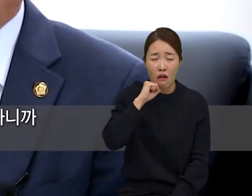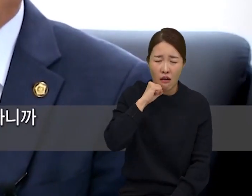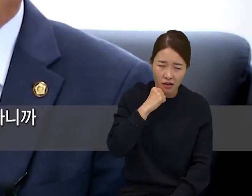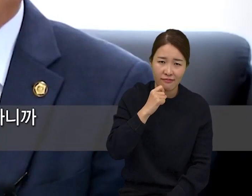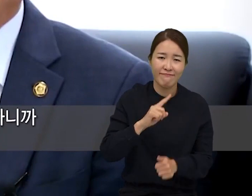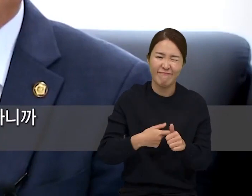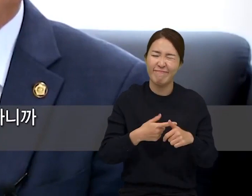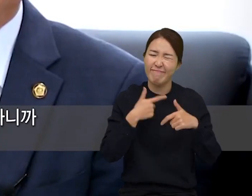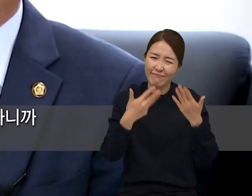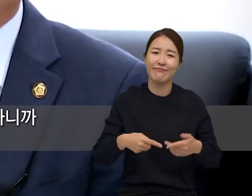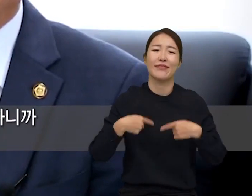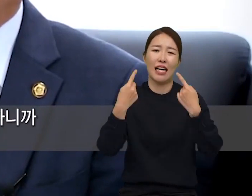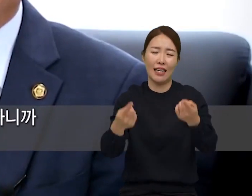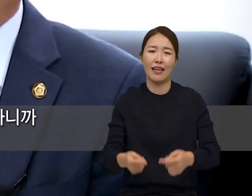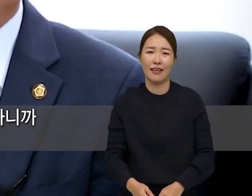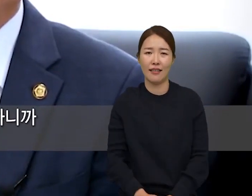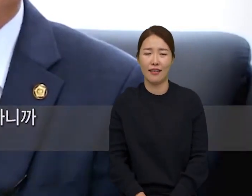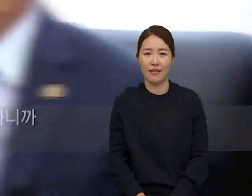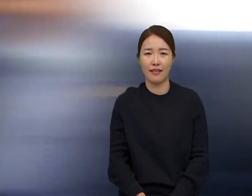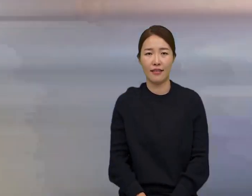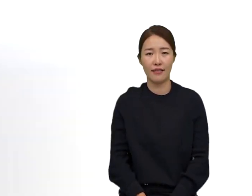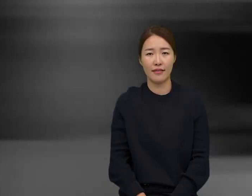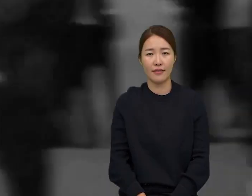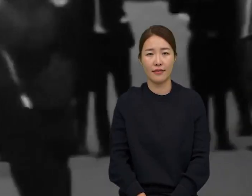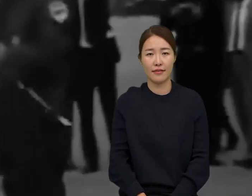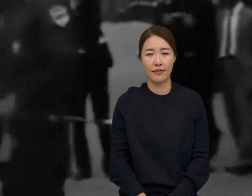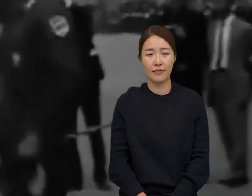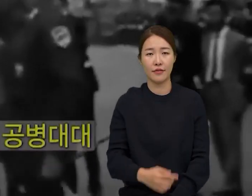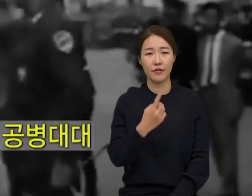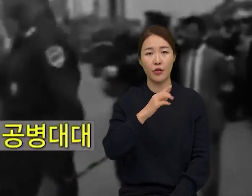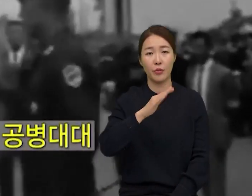하니까 그렇지. 그래 가게 됐습니다.